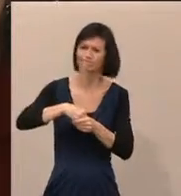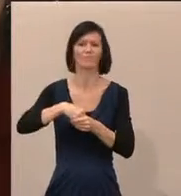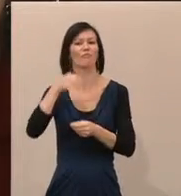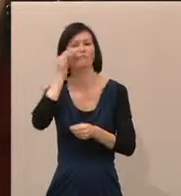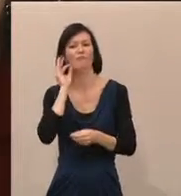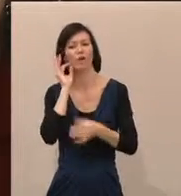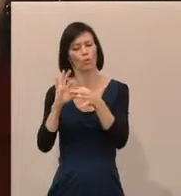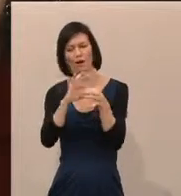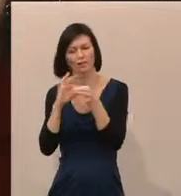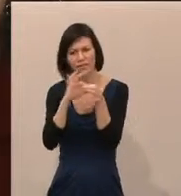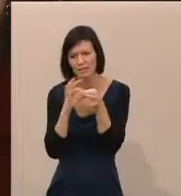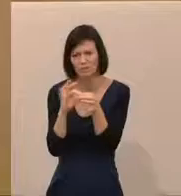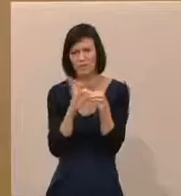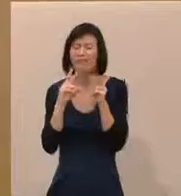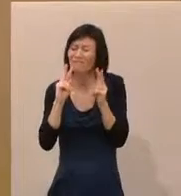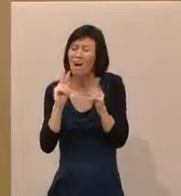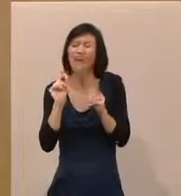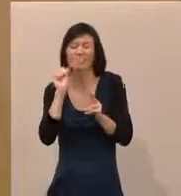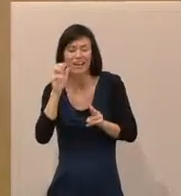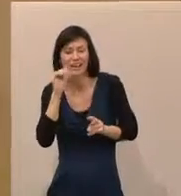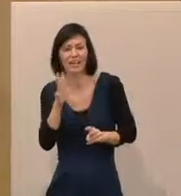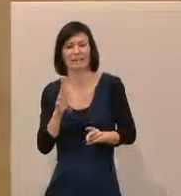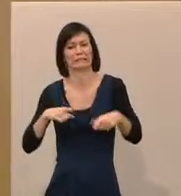die wissen wirklich, die sind tagtäglich mit den Frauen